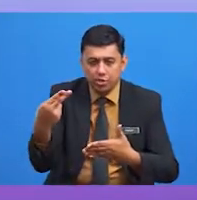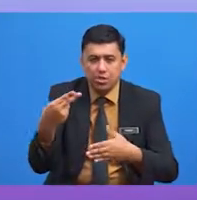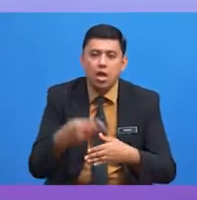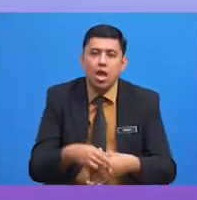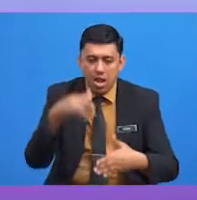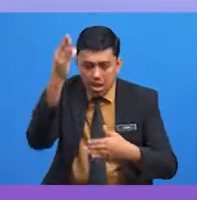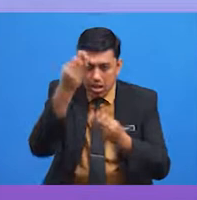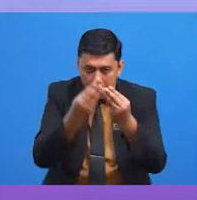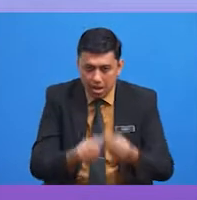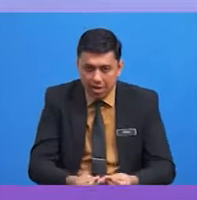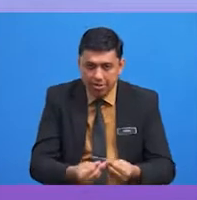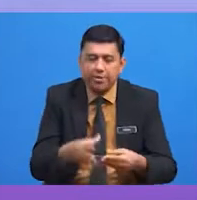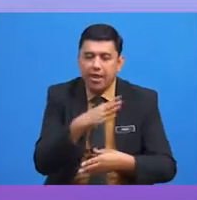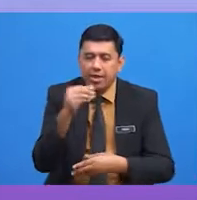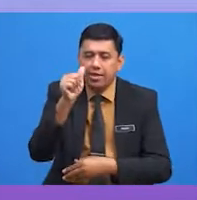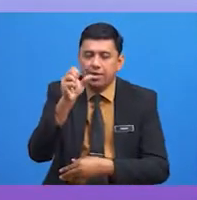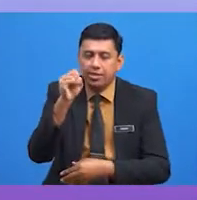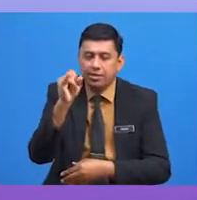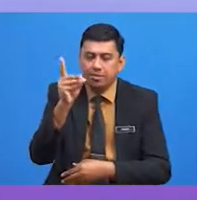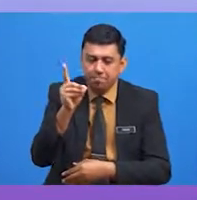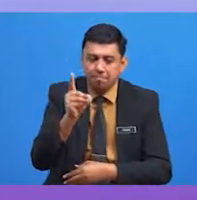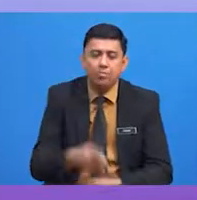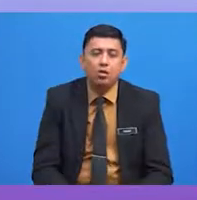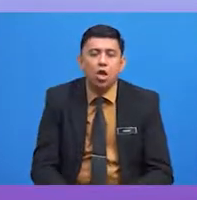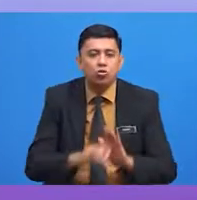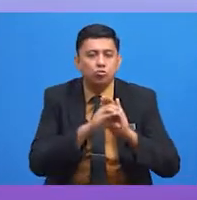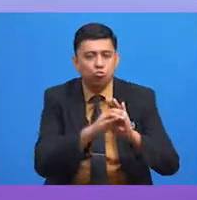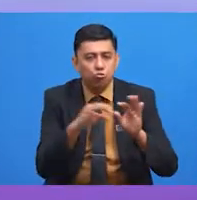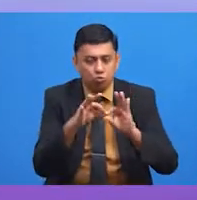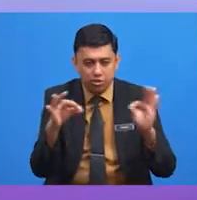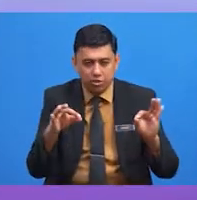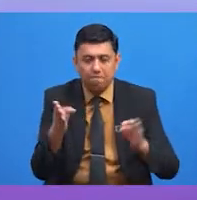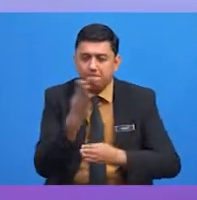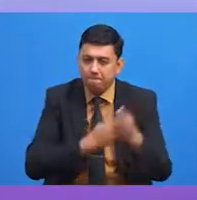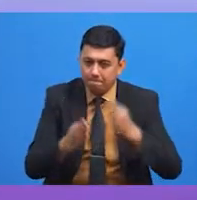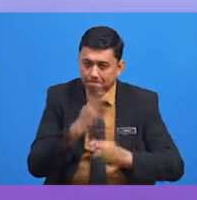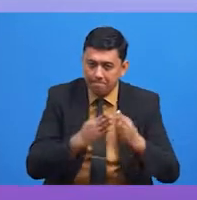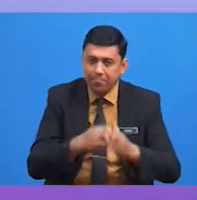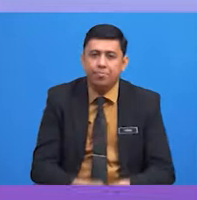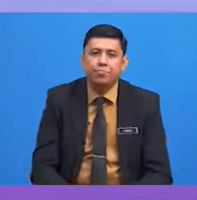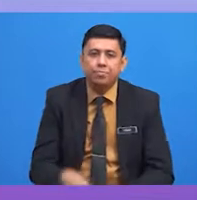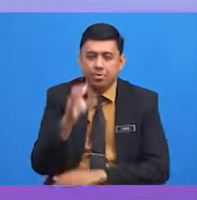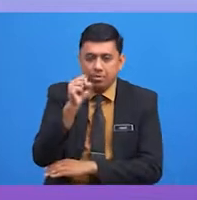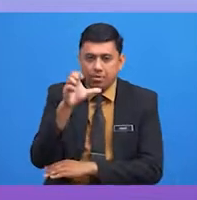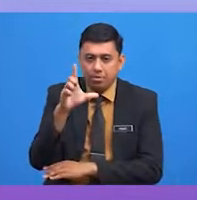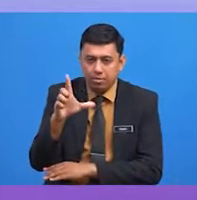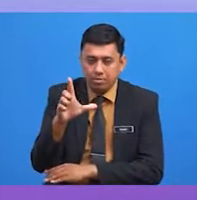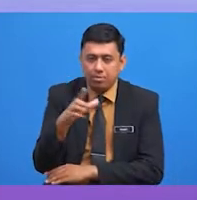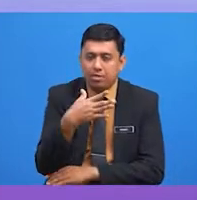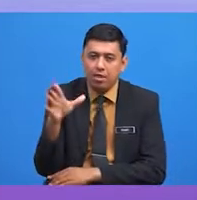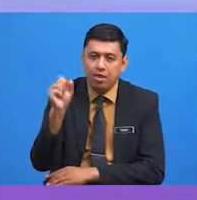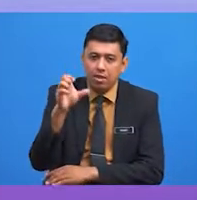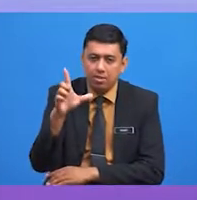larut, pengoksidan. Contoh ayat dalam biologi. Sel-sel kelenjar